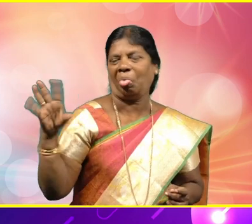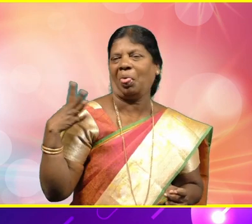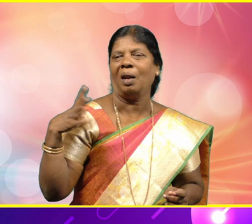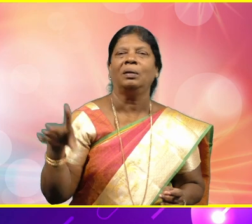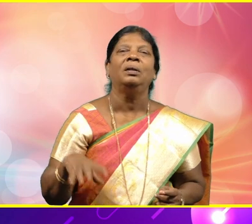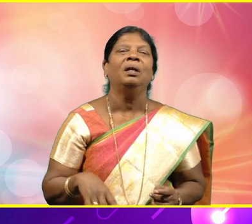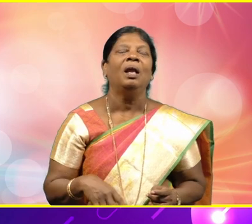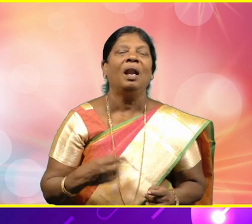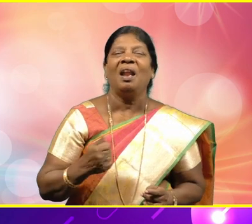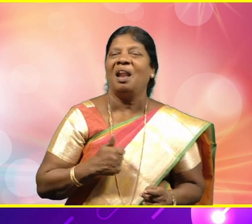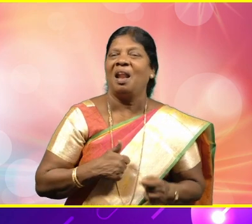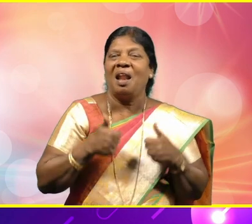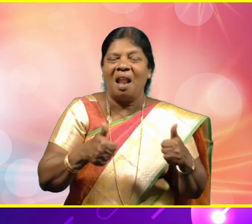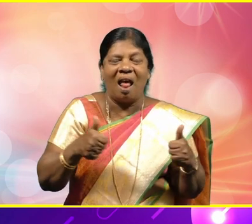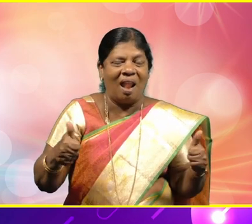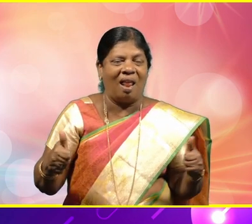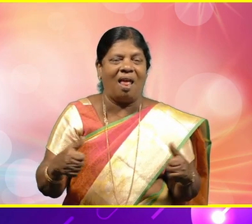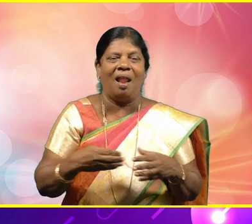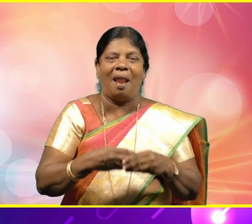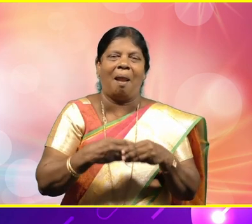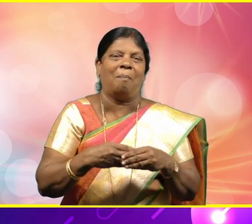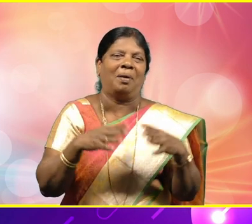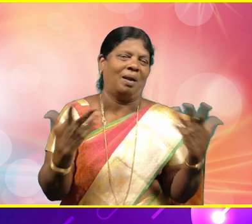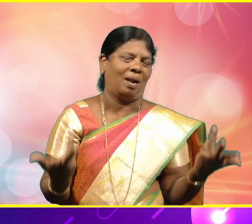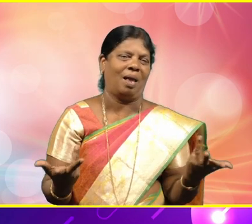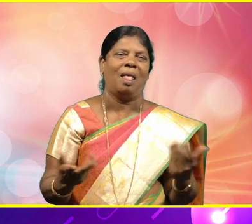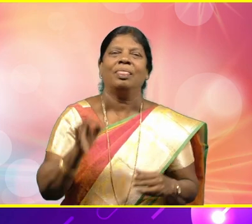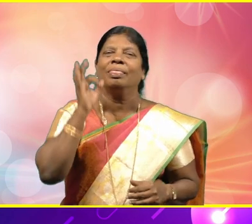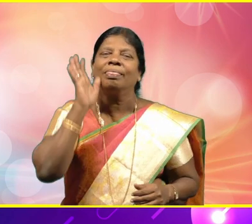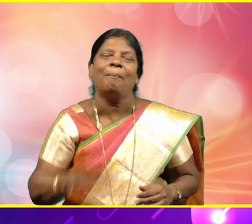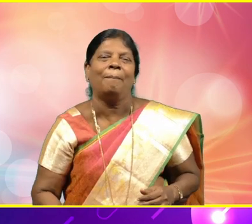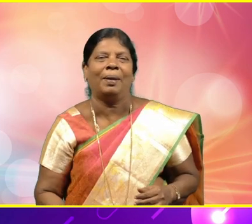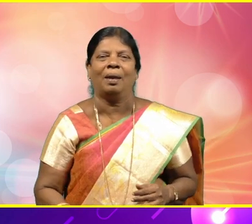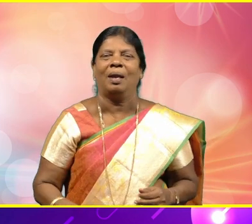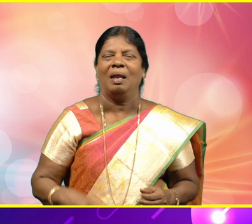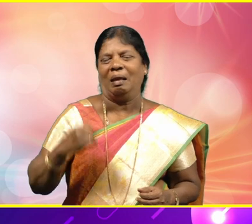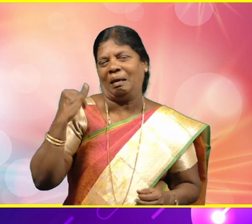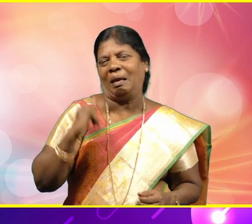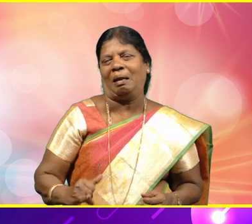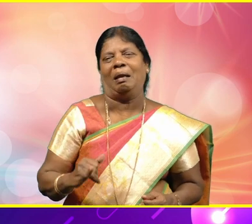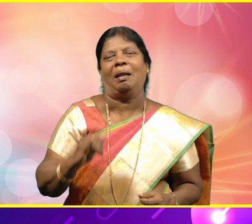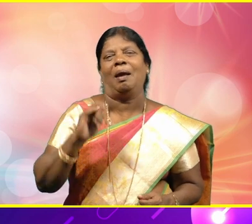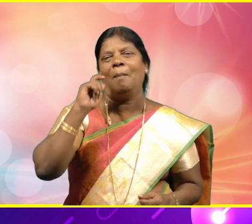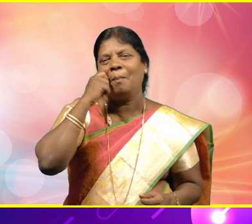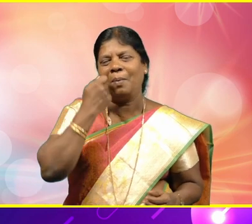நல்ல நண்பர்கள் இல்லாததினால் இந்த தம்பியும் கெட்ட பையனாய்